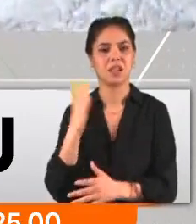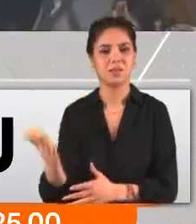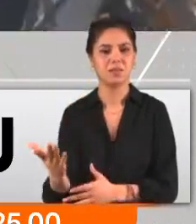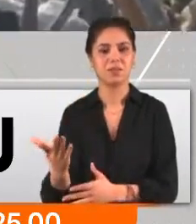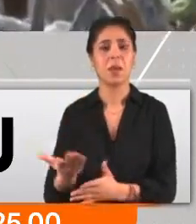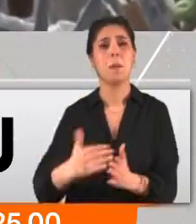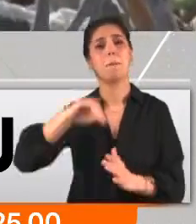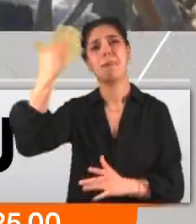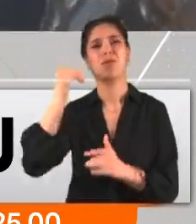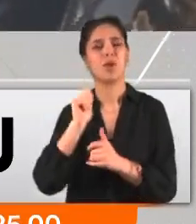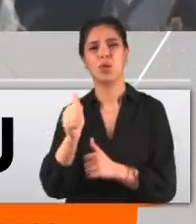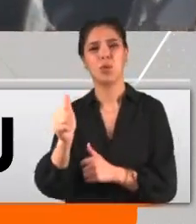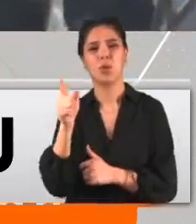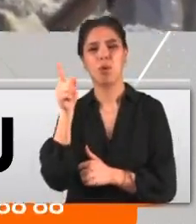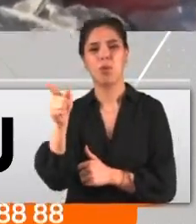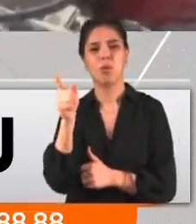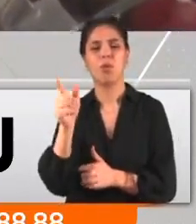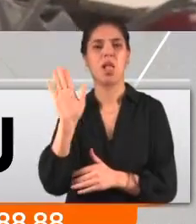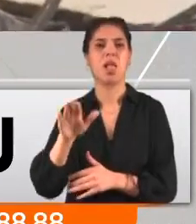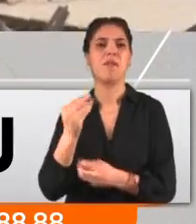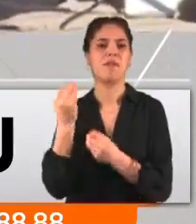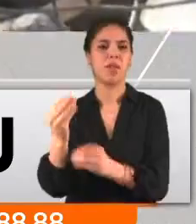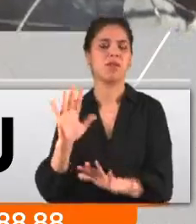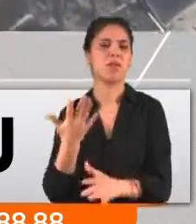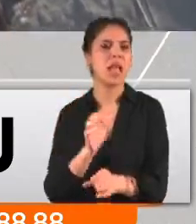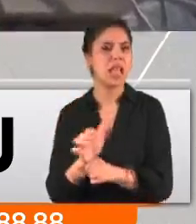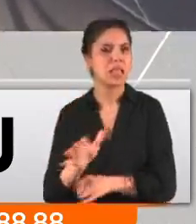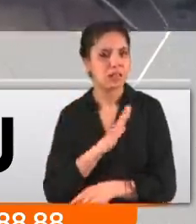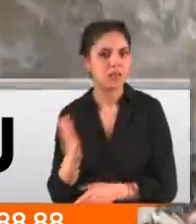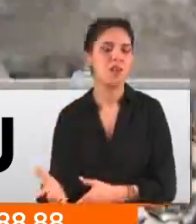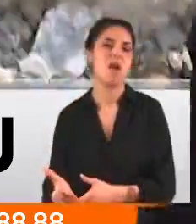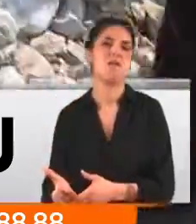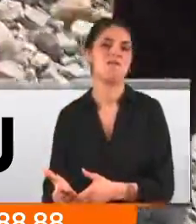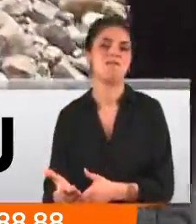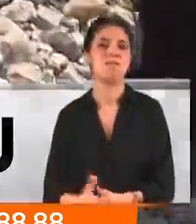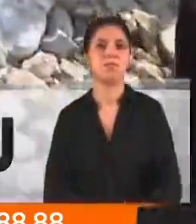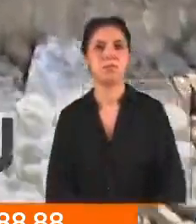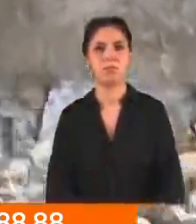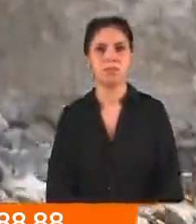Diğer günlerde onları hor görüyoruz ya da işte dışlıyoruz.